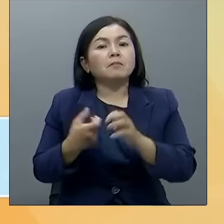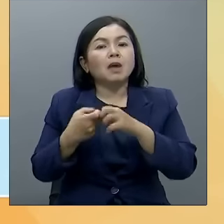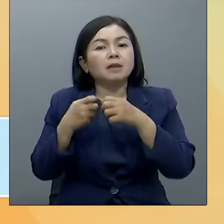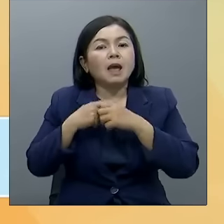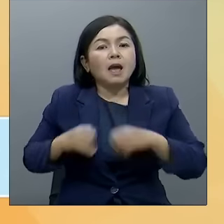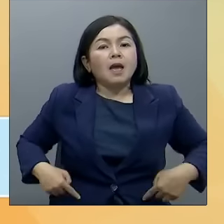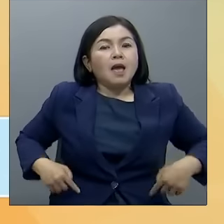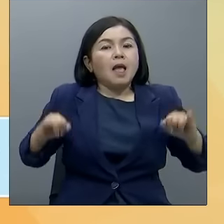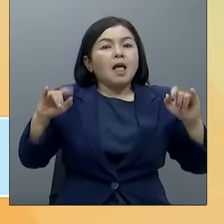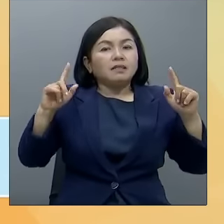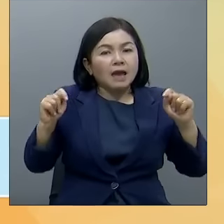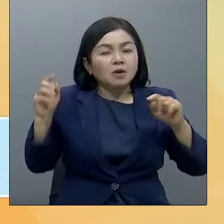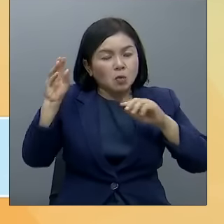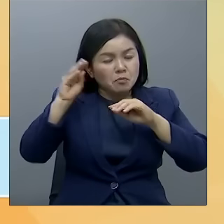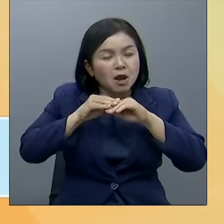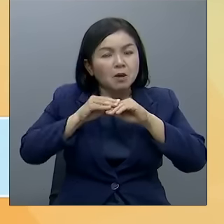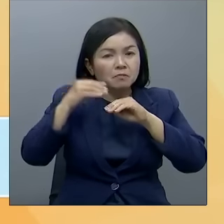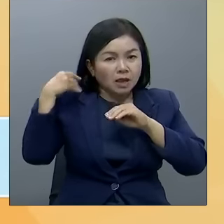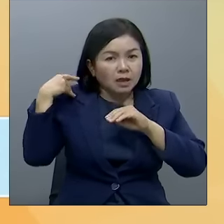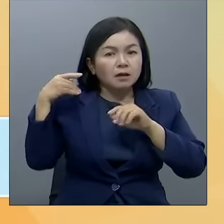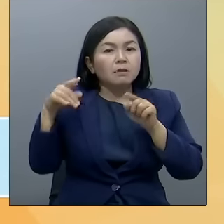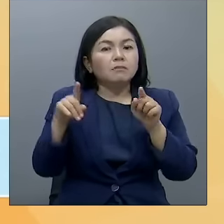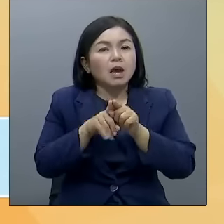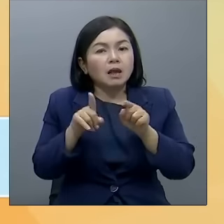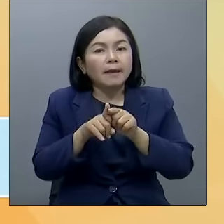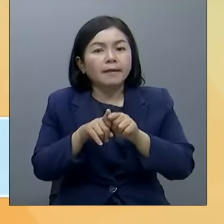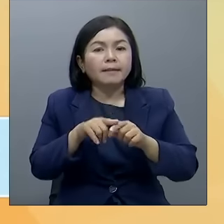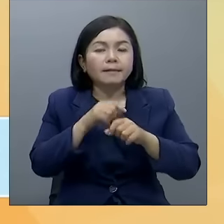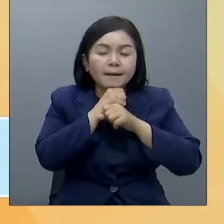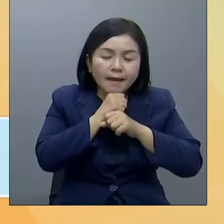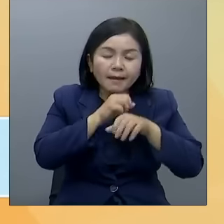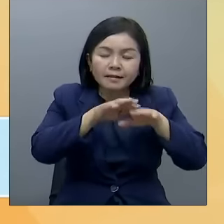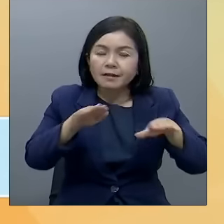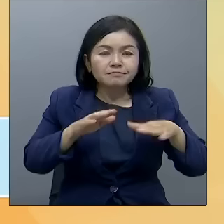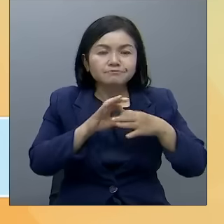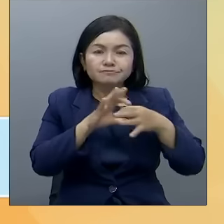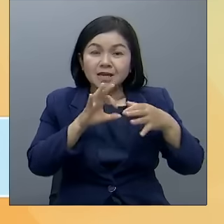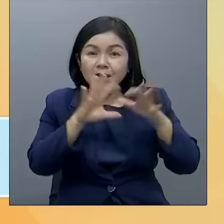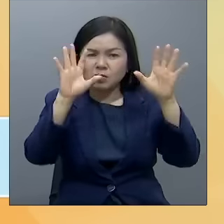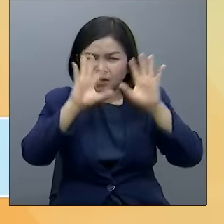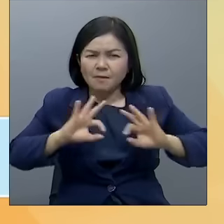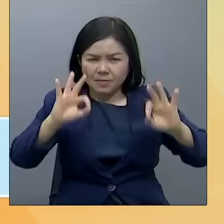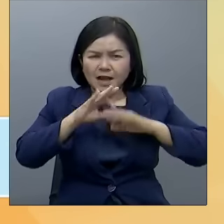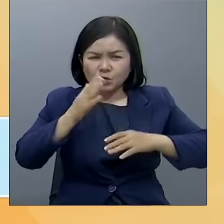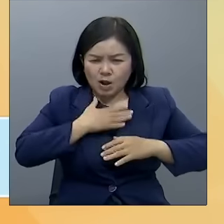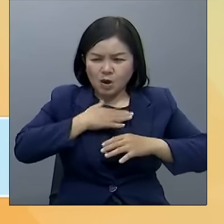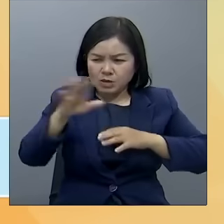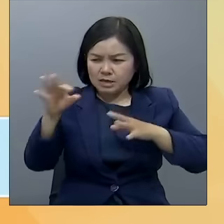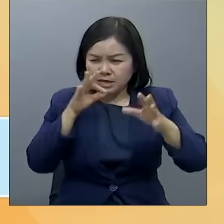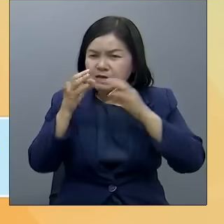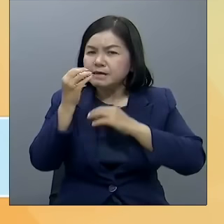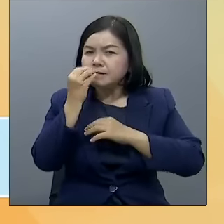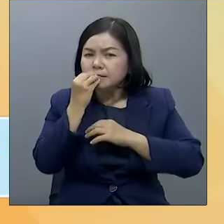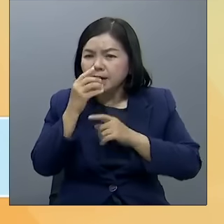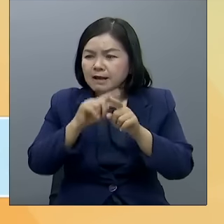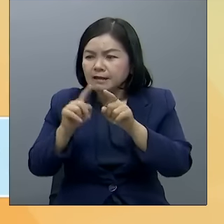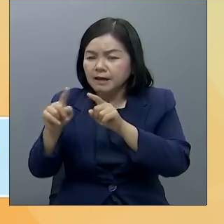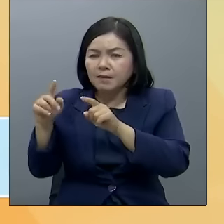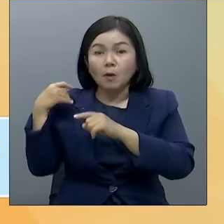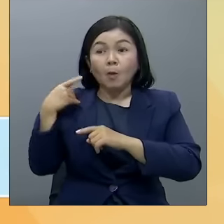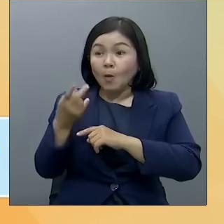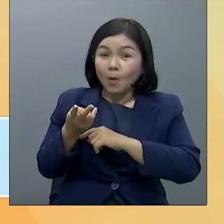จึงเพิ่มขึ้นเรื่อยๆเช่นเดียวกัน ดังนั้นไม่ได้เลือกวัยพฤติกรรมการกินเนี่ยโดยเฉพาะอาหารเสริมสมุนไพรที่ขายกันเนี่ยไม่ใช่ว่า